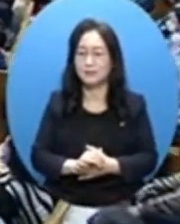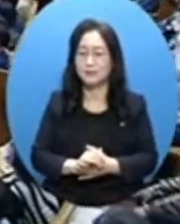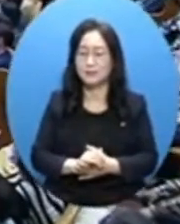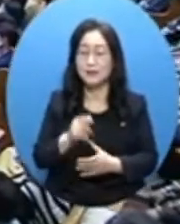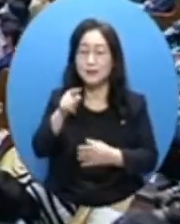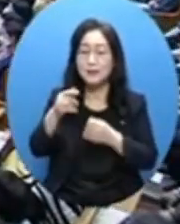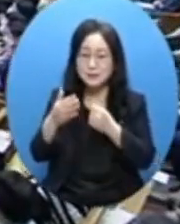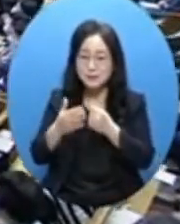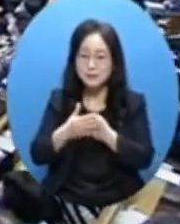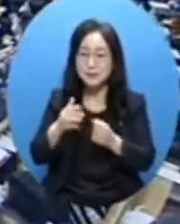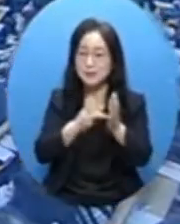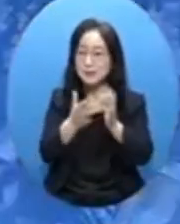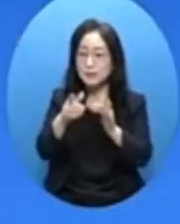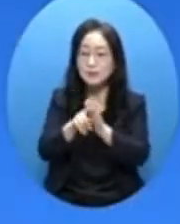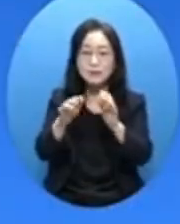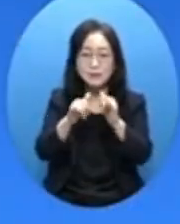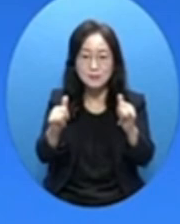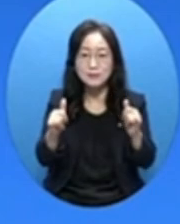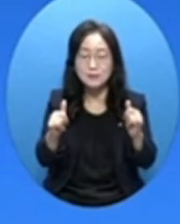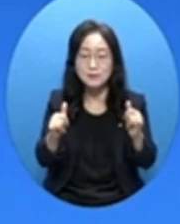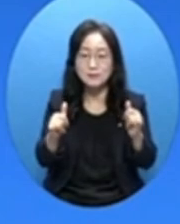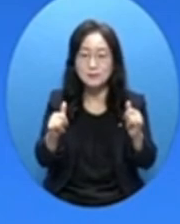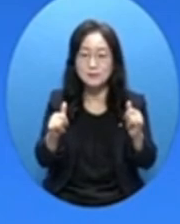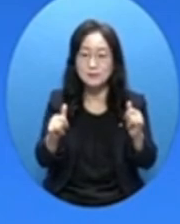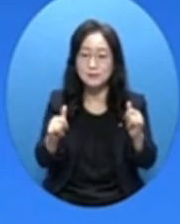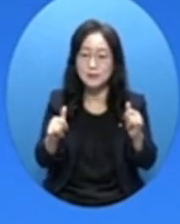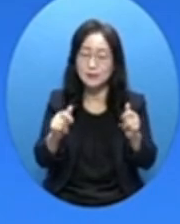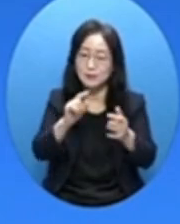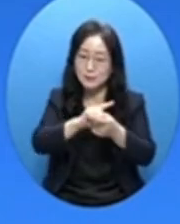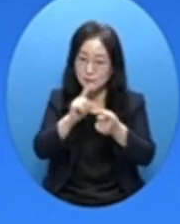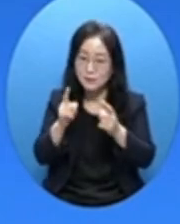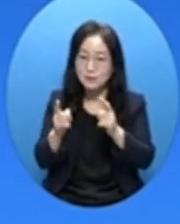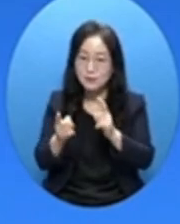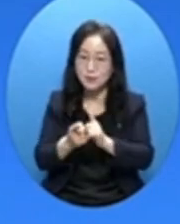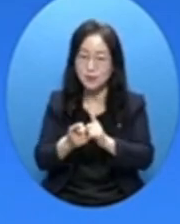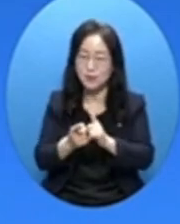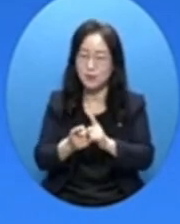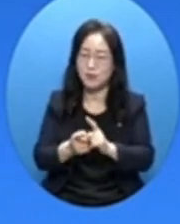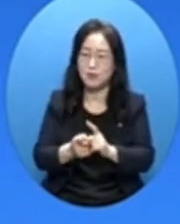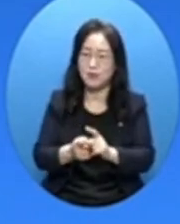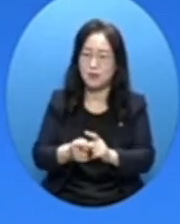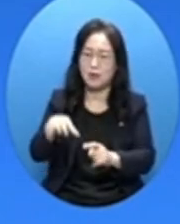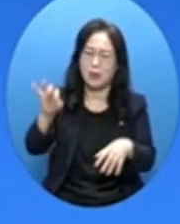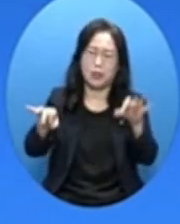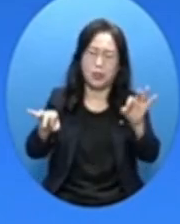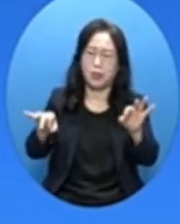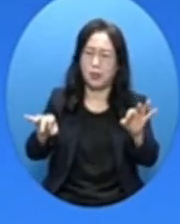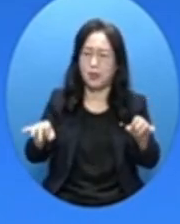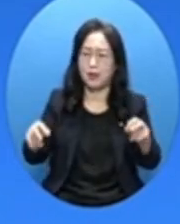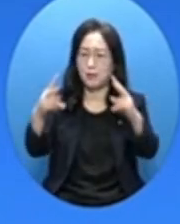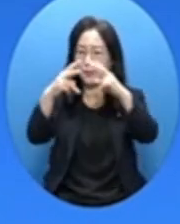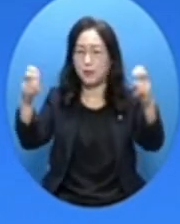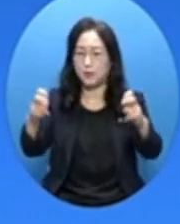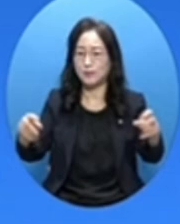그렇기 때문에 우리 예수 믿는 사람들 안에서 사소한 일 갖고 서로 미워하고 다투고